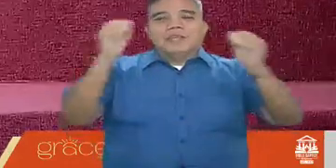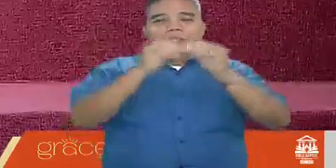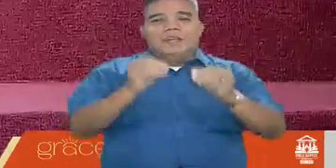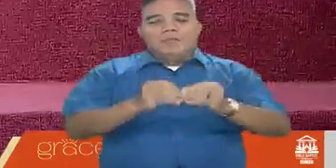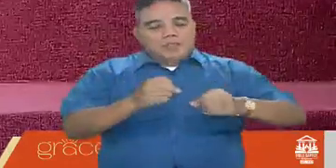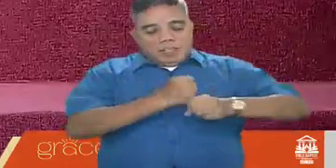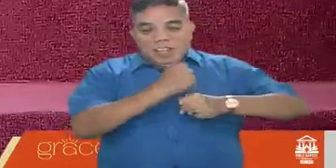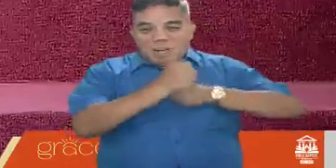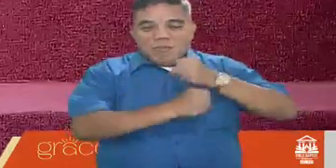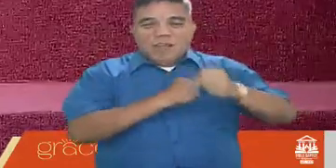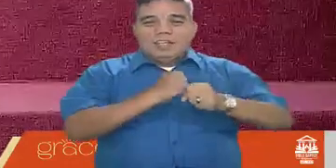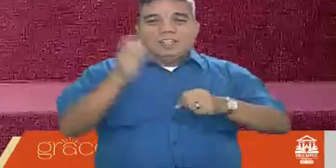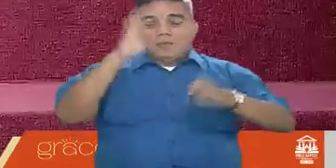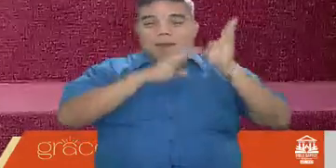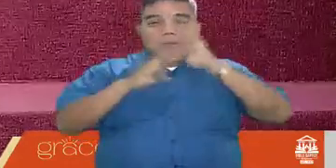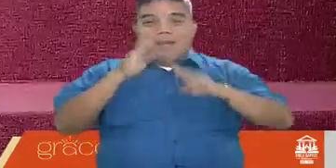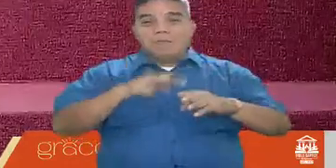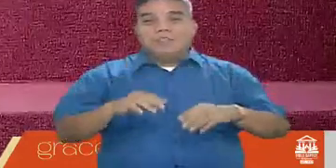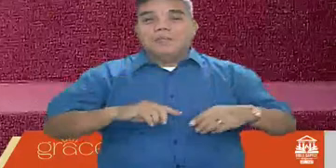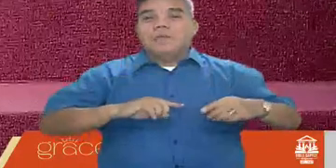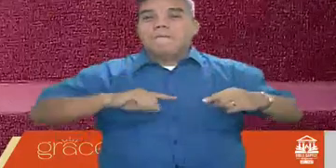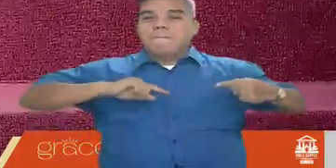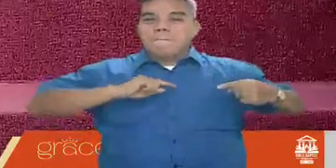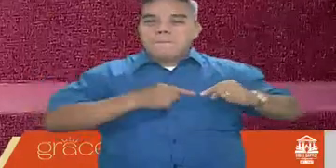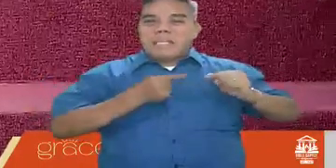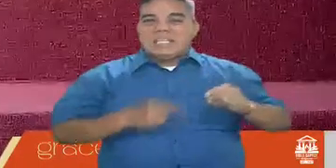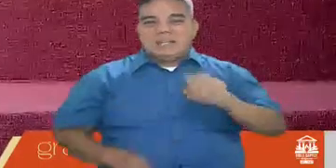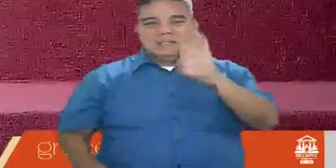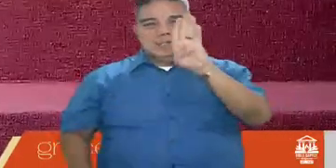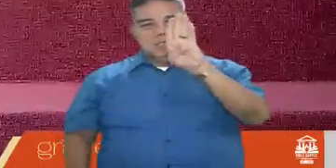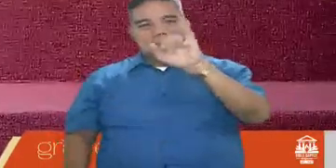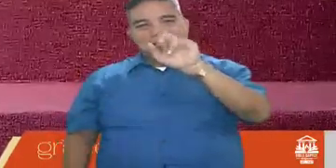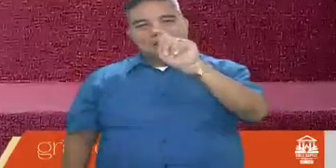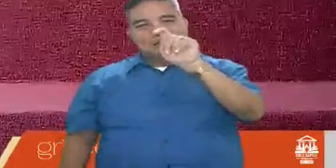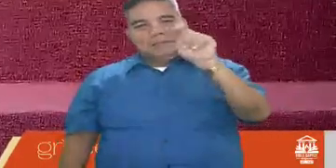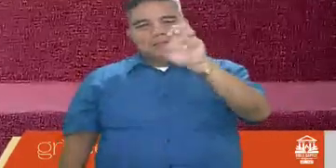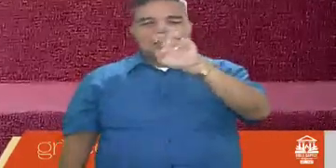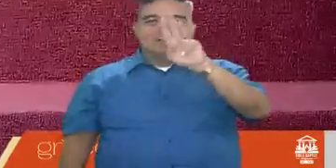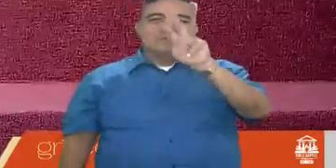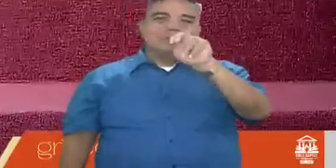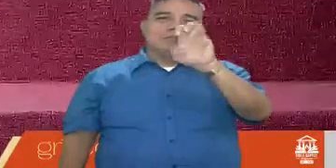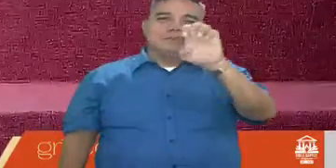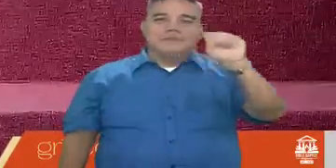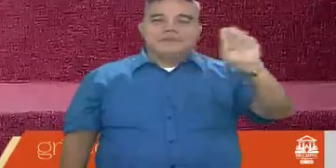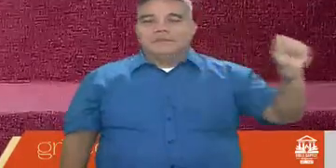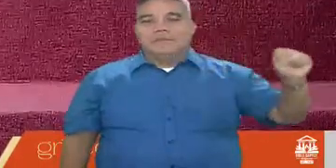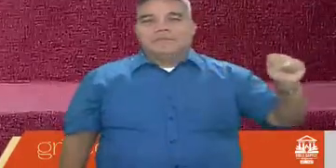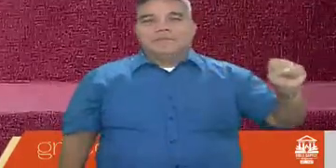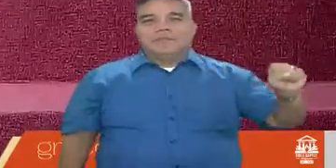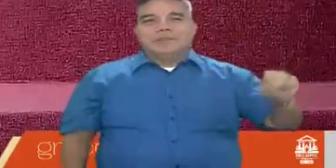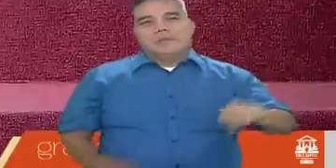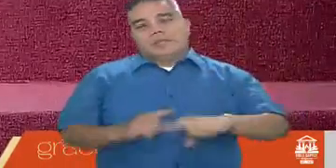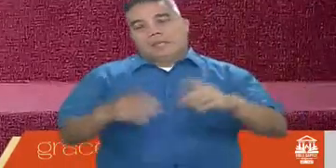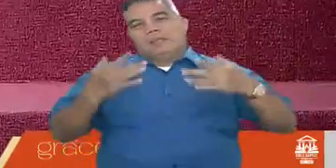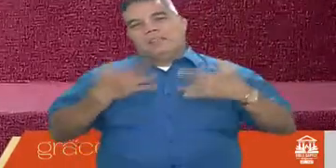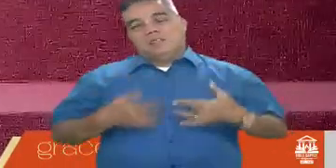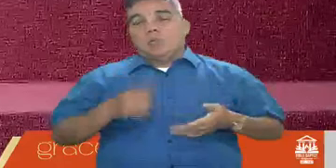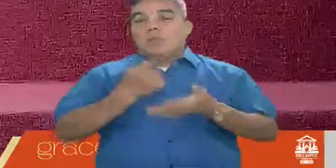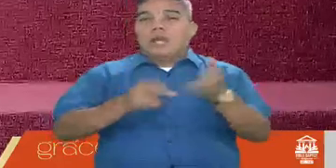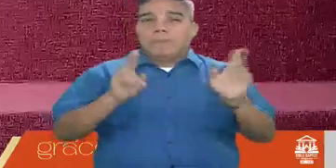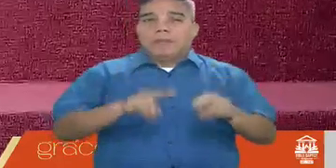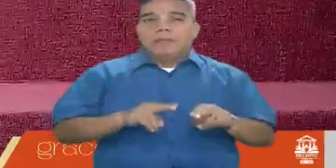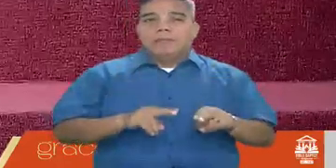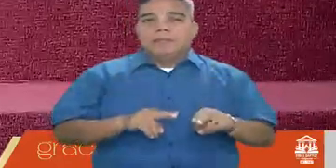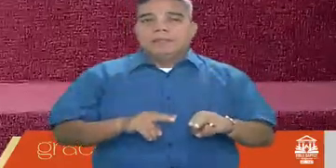Nisap mo sa mutag suffer. O niya, ang ato ang gastric juice mo mugawas tungod anang luod-luod